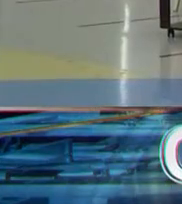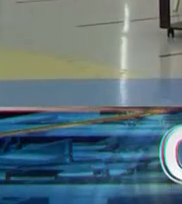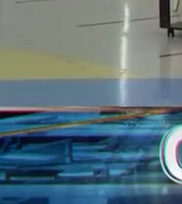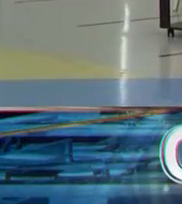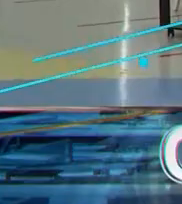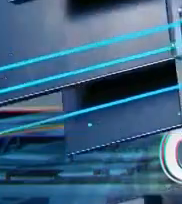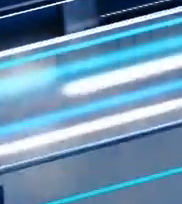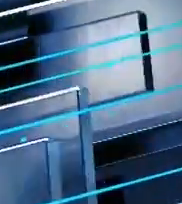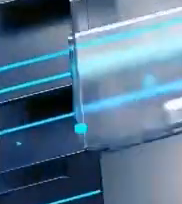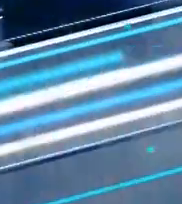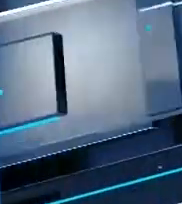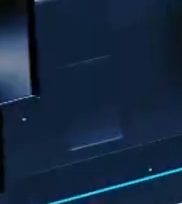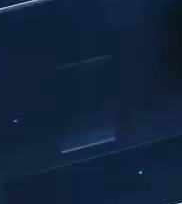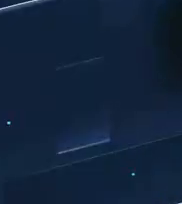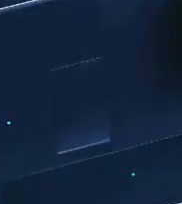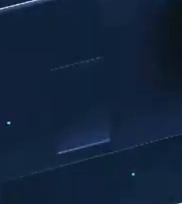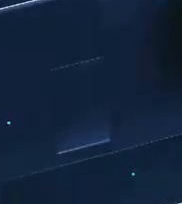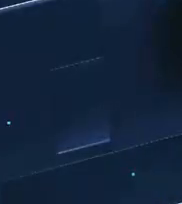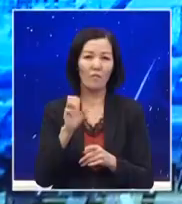«Шасыл-Ель».